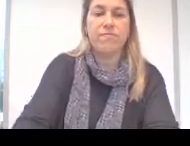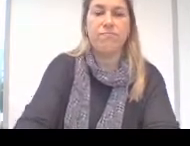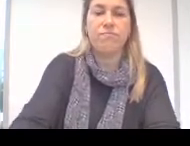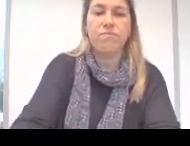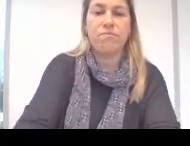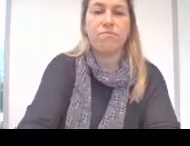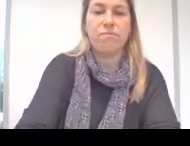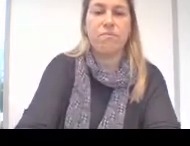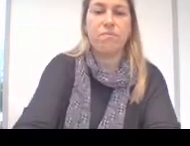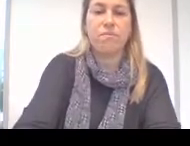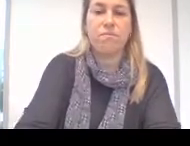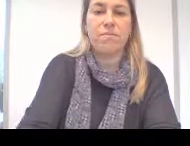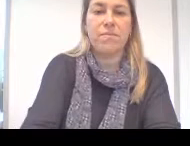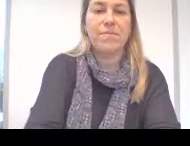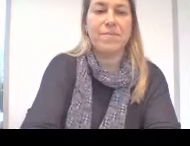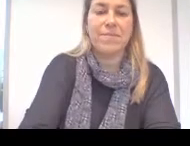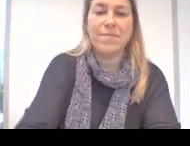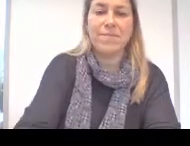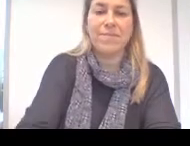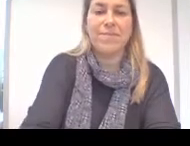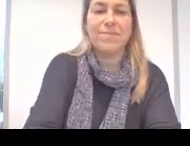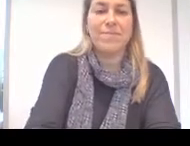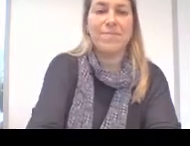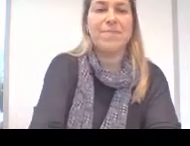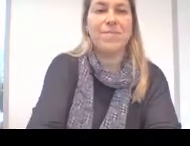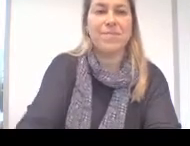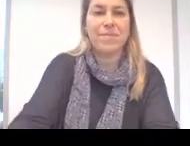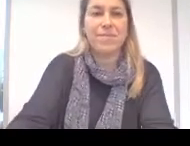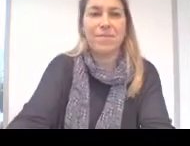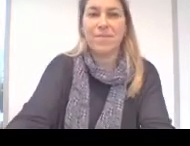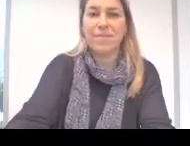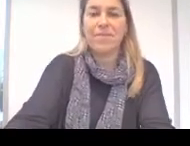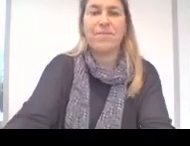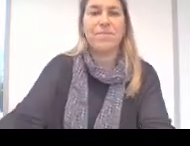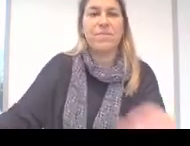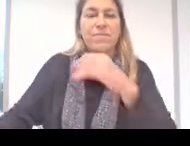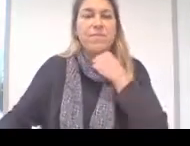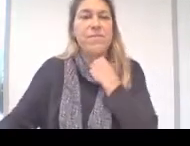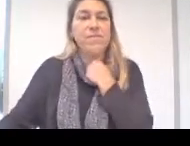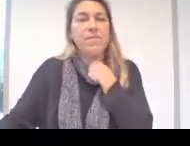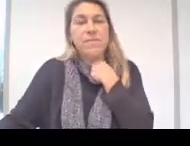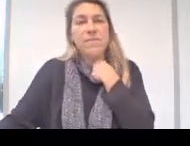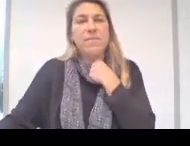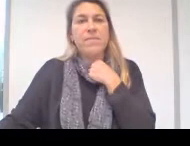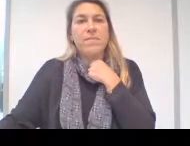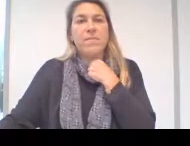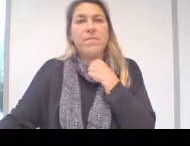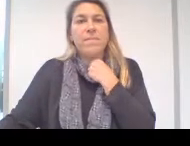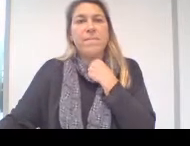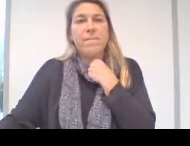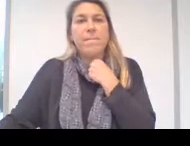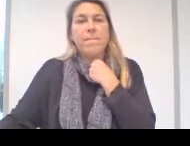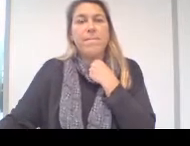qui cadre ces horaires découpés. Hein. On ne fait pas ce qu'on veut, heureusement d'ailleurs. Donc le cadre du travail et le cadre